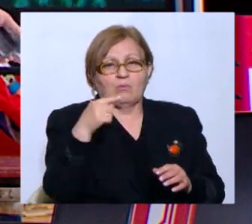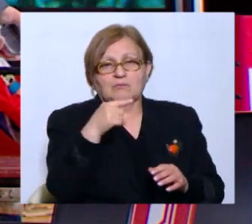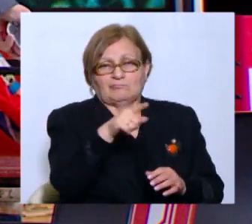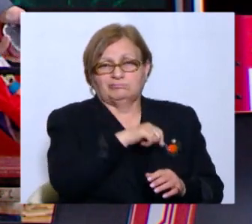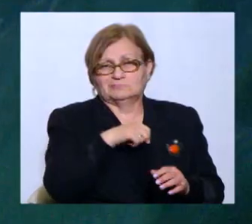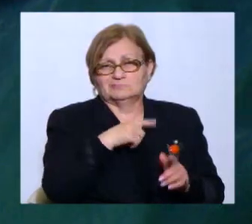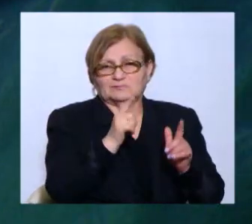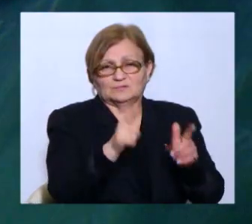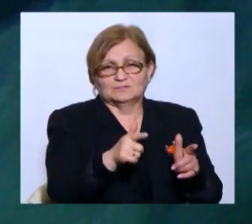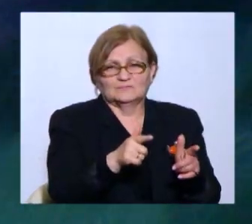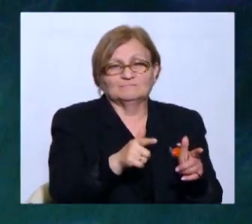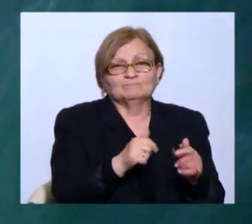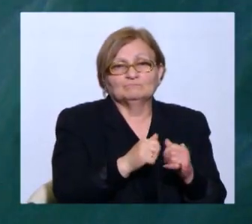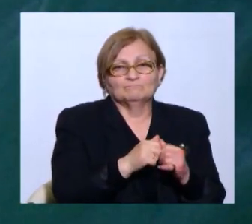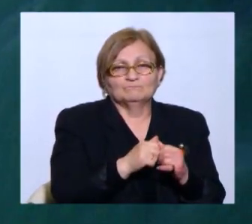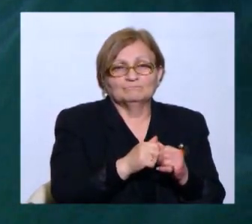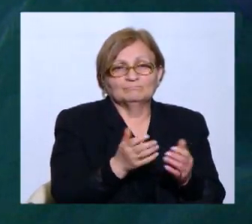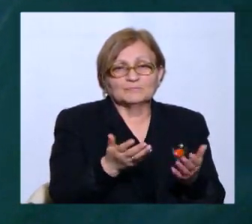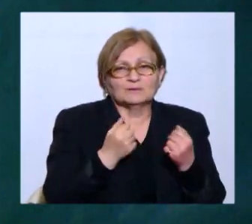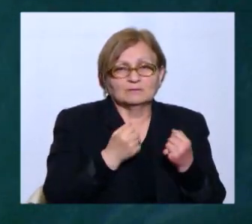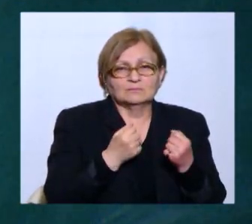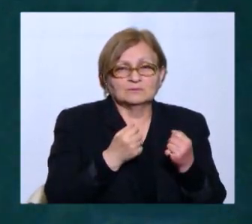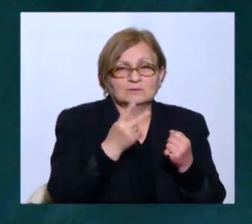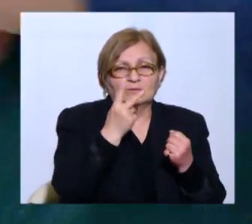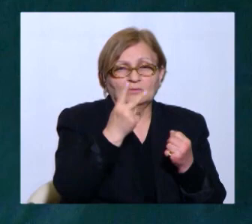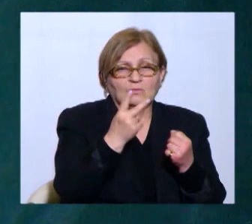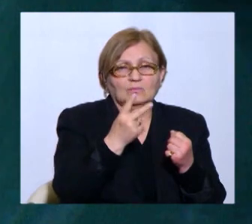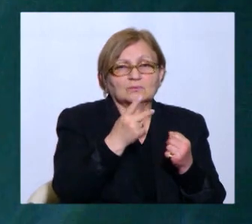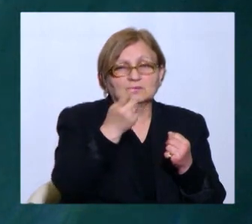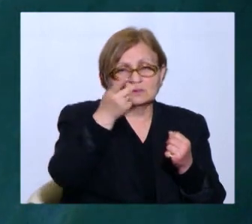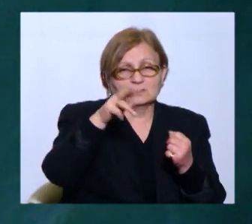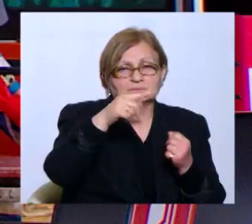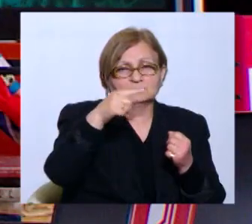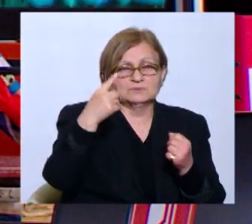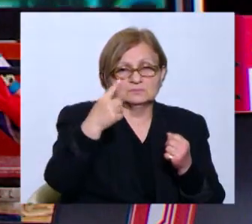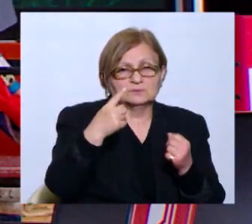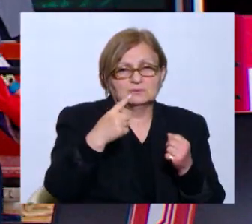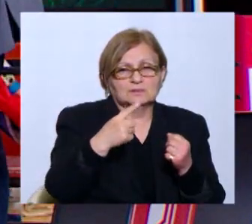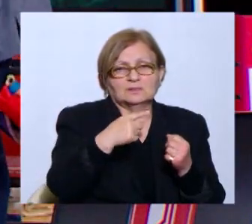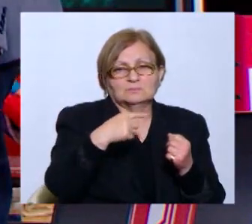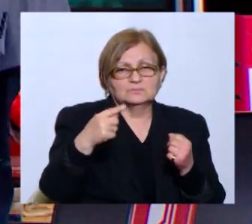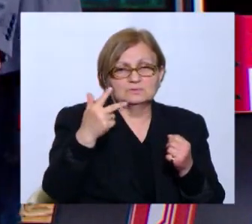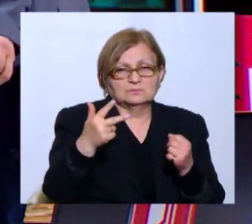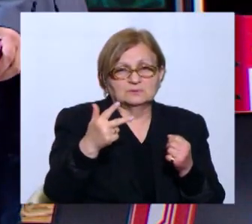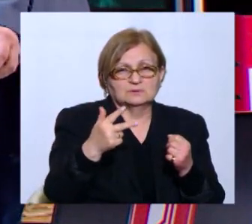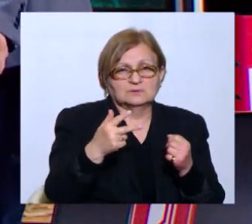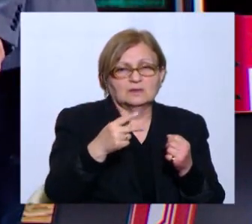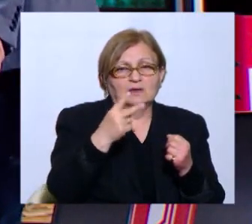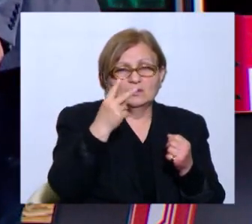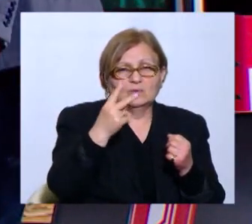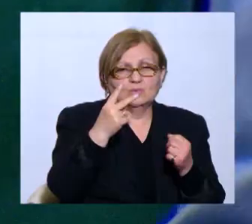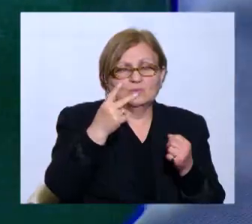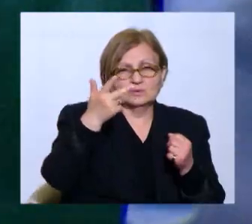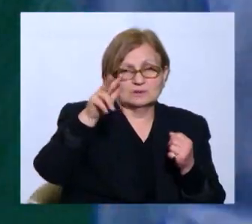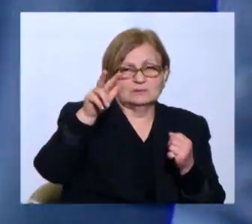ორის, ეს არის ორი ხარისხად მინუს ერთი. გამოდის ორი ხარისხად მინუს ერთი და მინუს სამი, გამოდის ორი ხარისხად სამი,